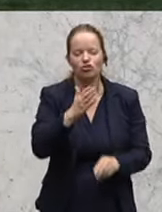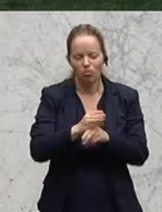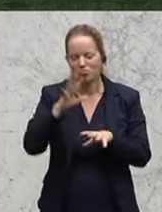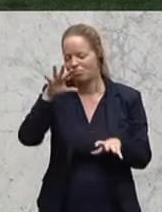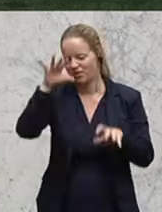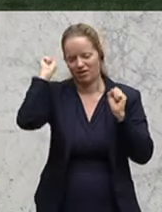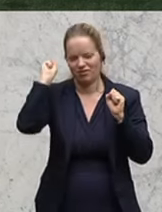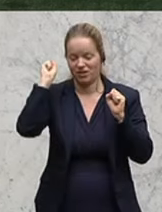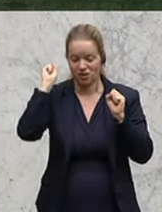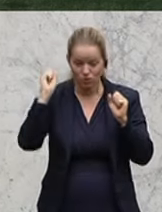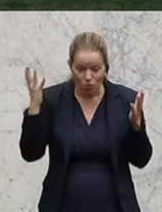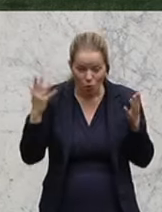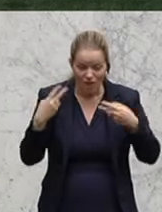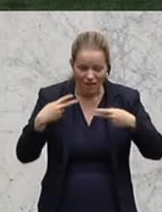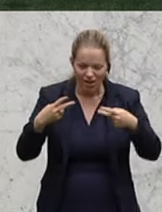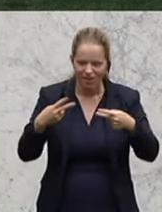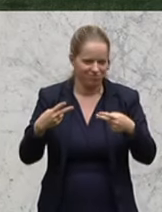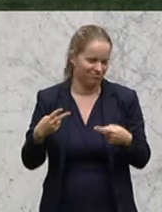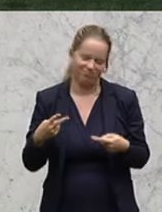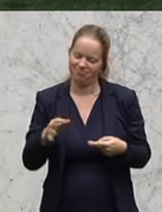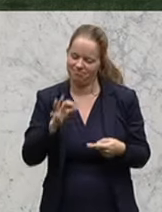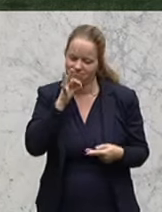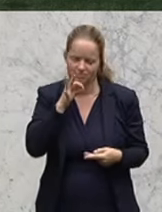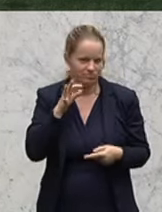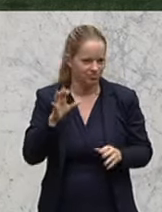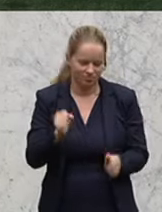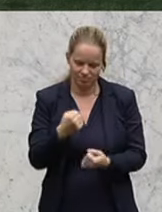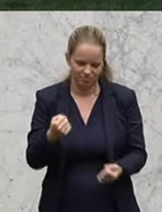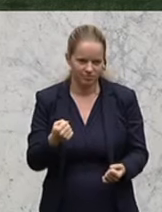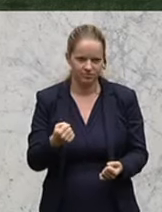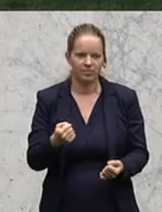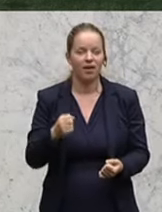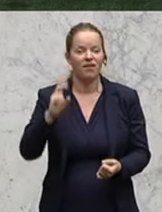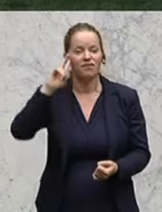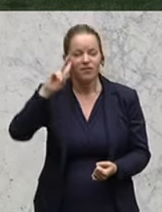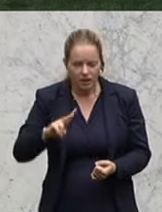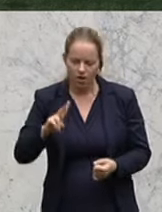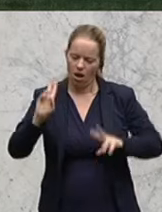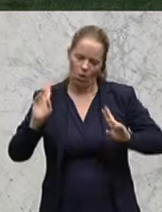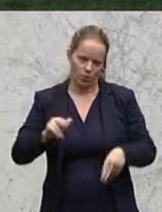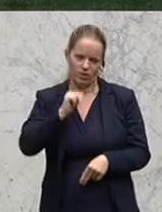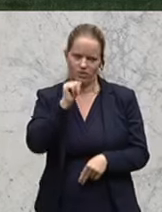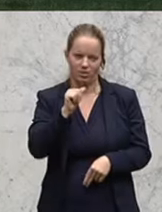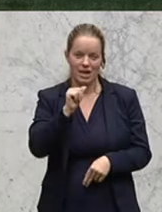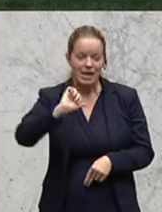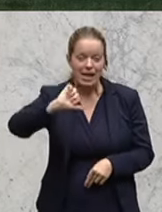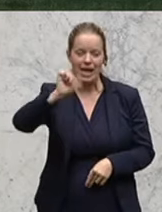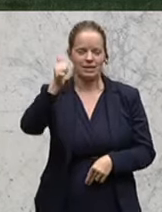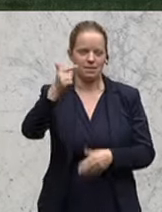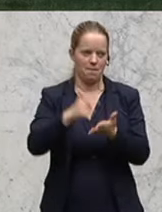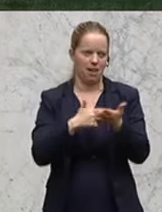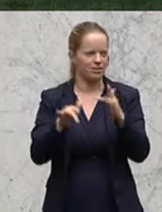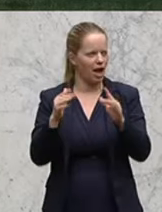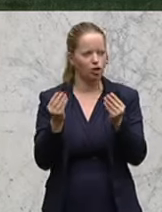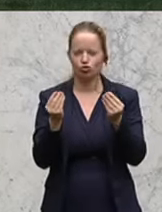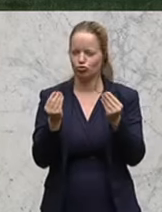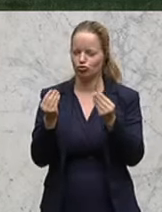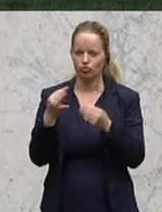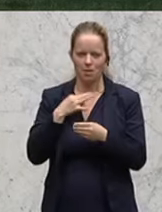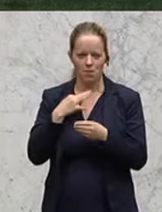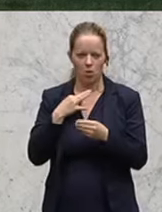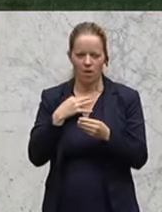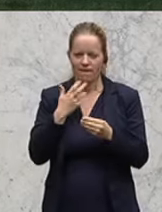Es geht sich nicht aus in Österreich, es geht sich nicht aus in Wien. In Wien haben wir zum ersten Mal in einem österreichischen Bundesland eine Veränderungsstimmung, wo mehr als